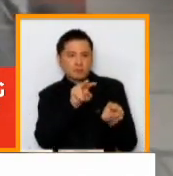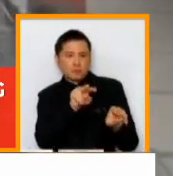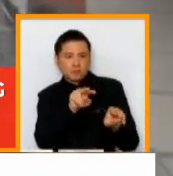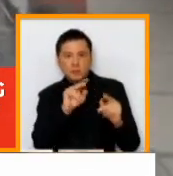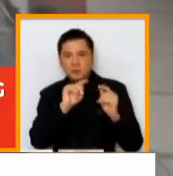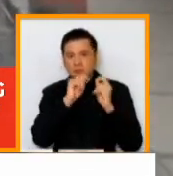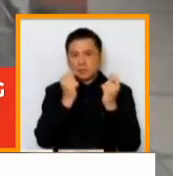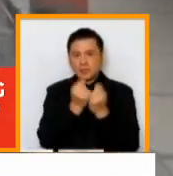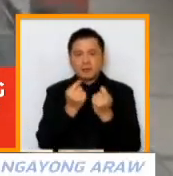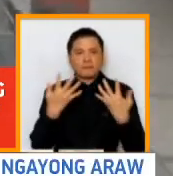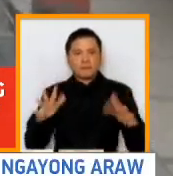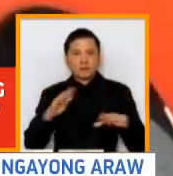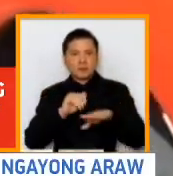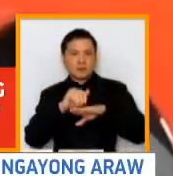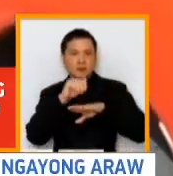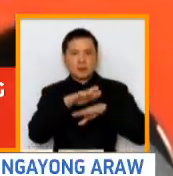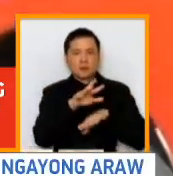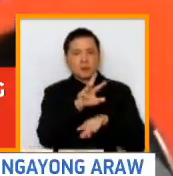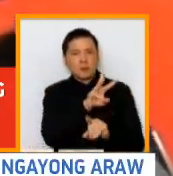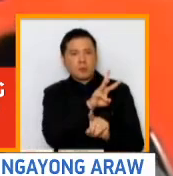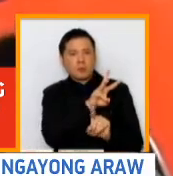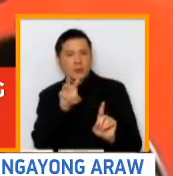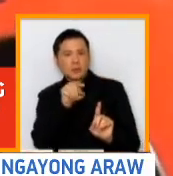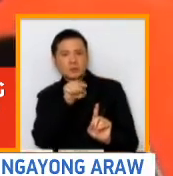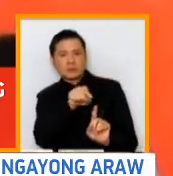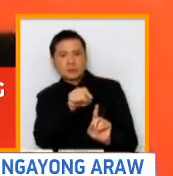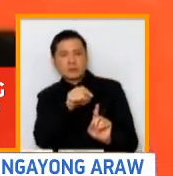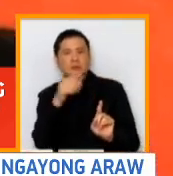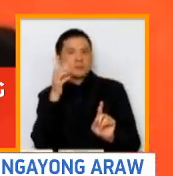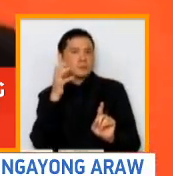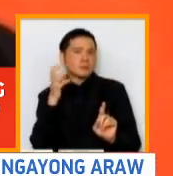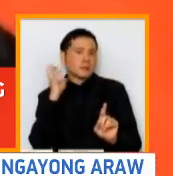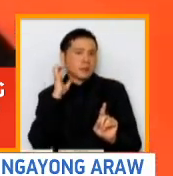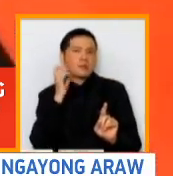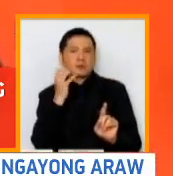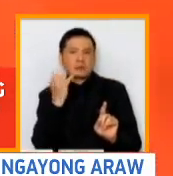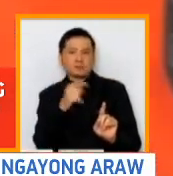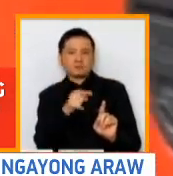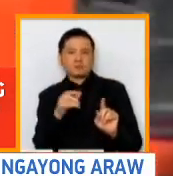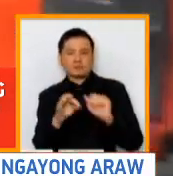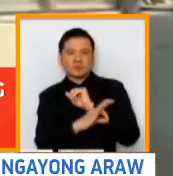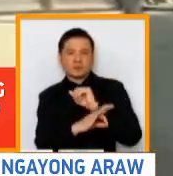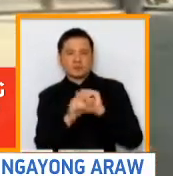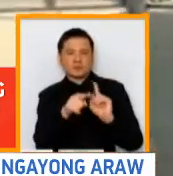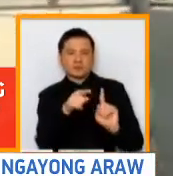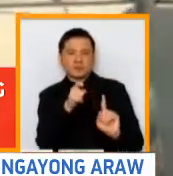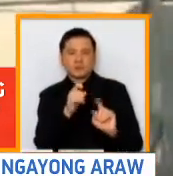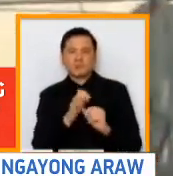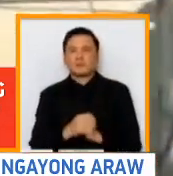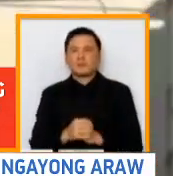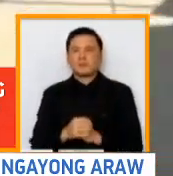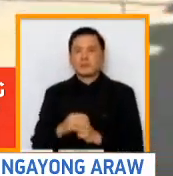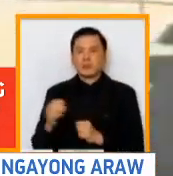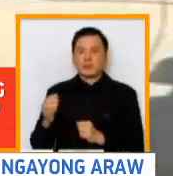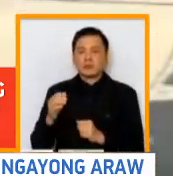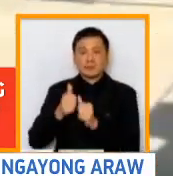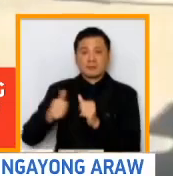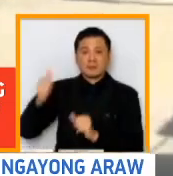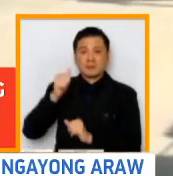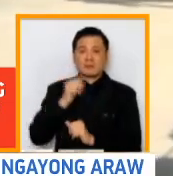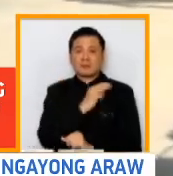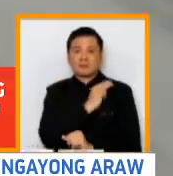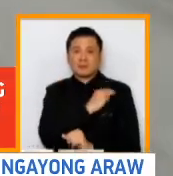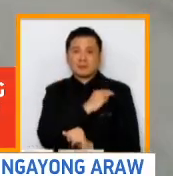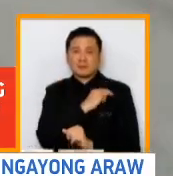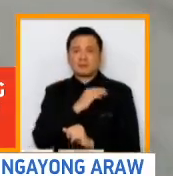Mindanao Command ang mga nasabing dayuhan. Nakausap na rin daw ng alkalde si Lieutenant General Corleto Vinluan Jr., ang commander